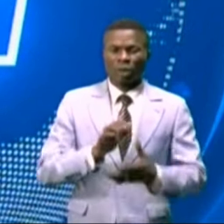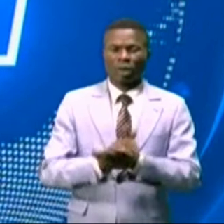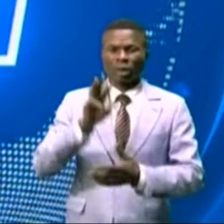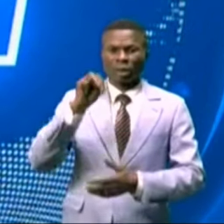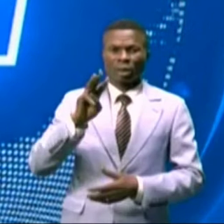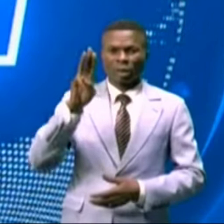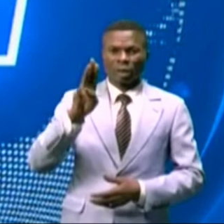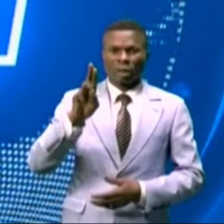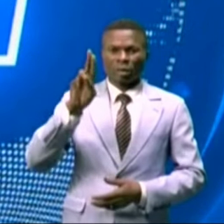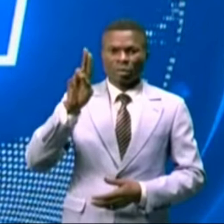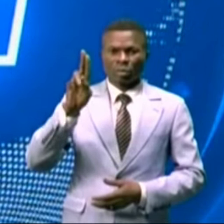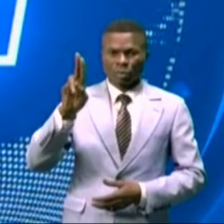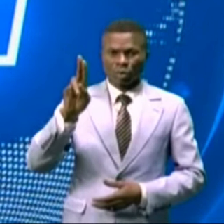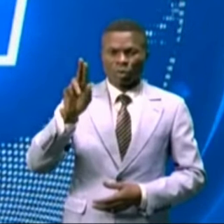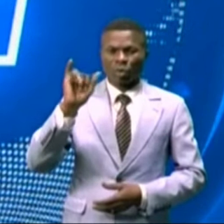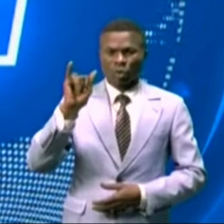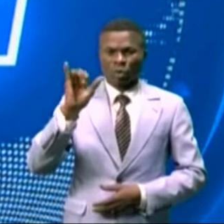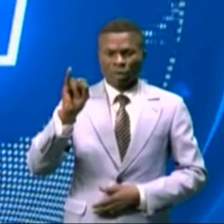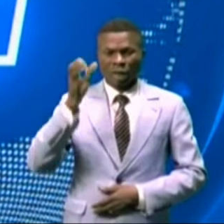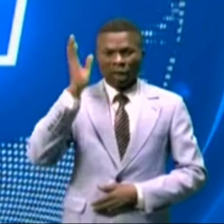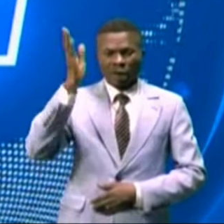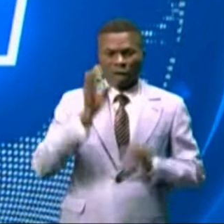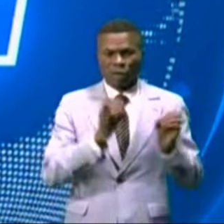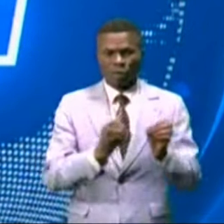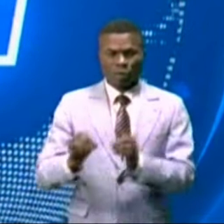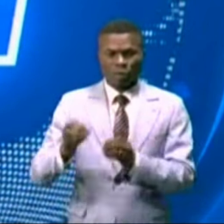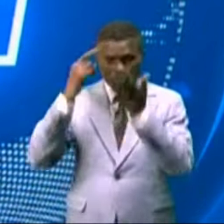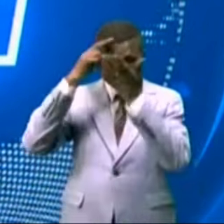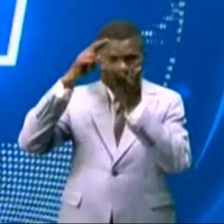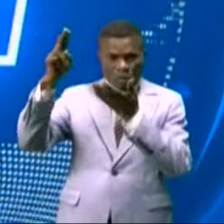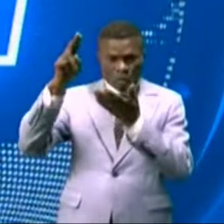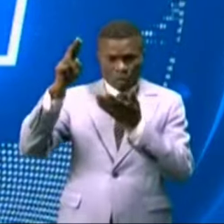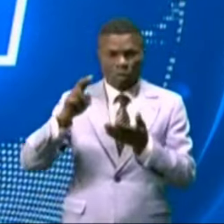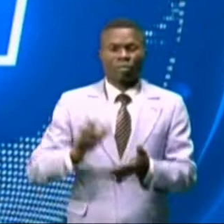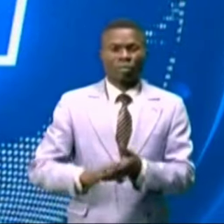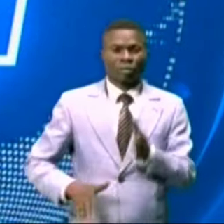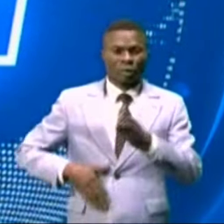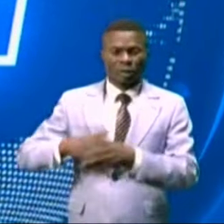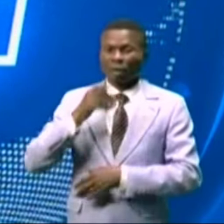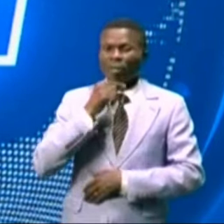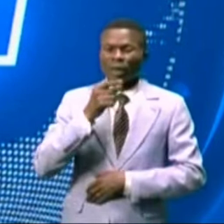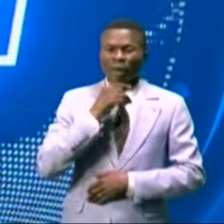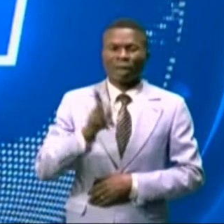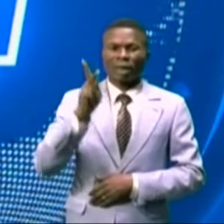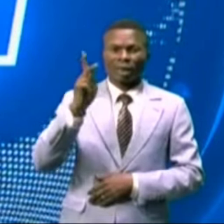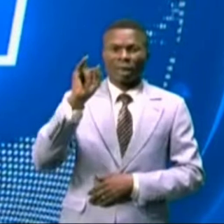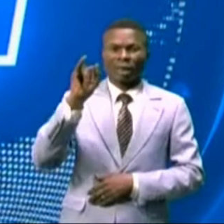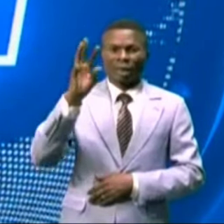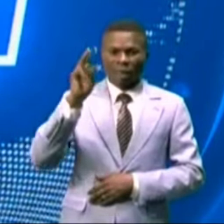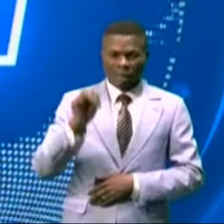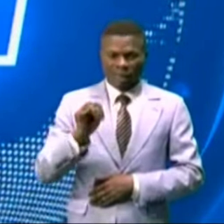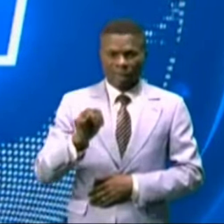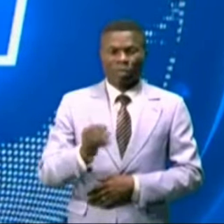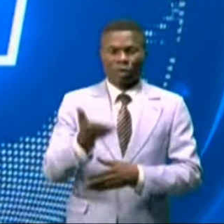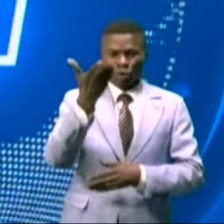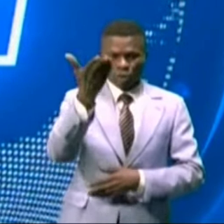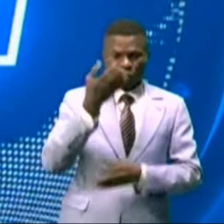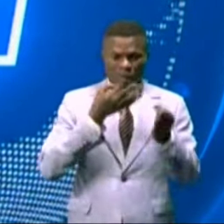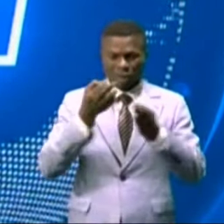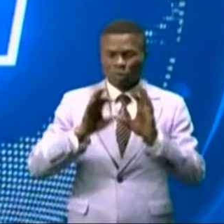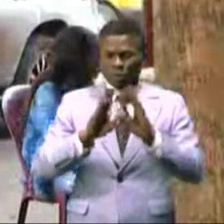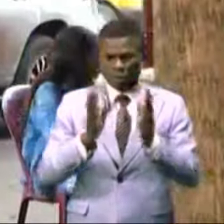Mukendi, au cours de la conférence qu'il a tenue à l'université Révérend Kim. D'autres détails avec Edith